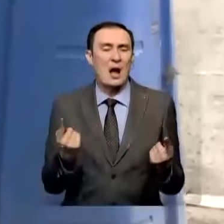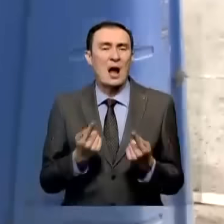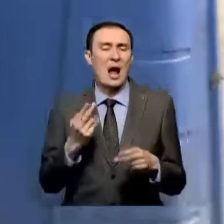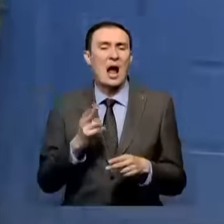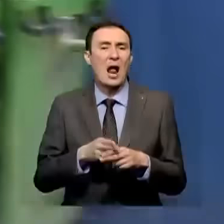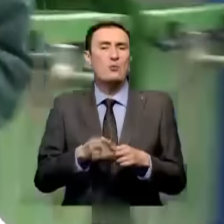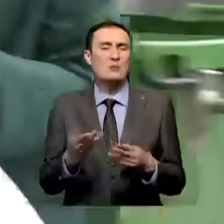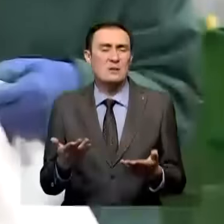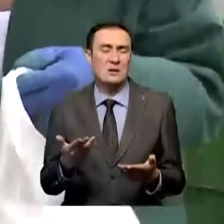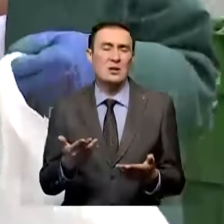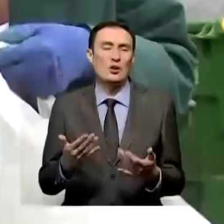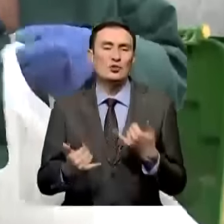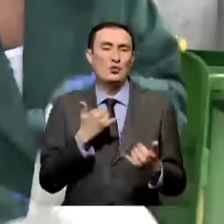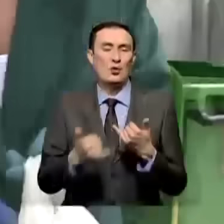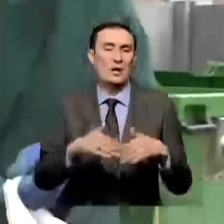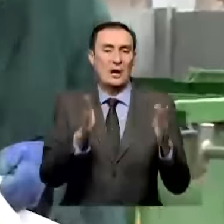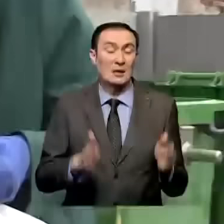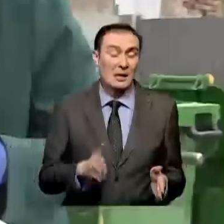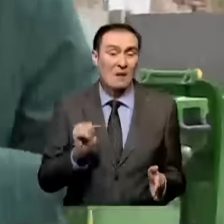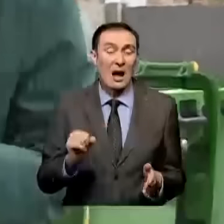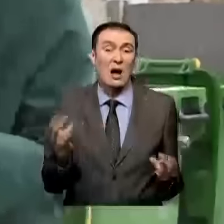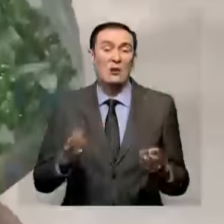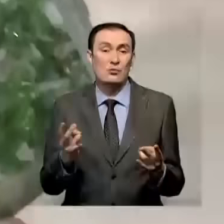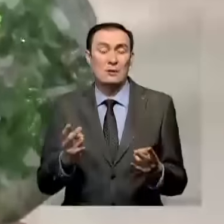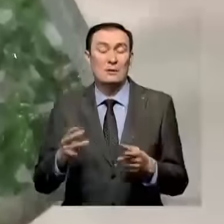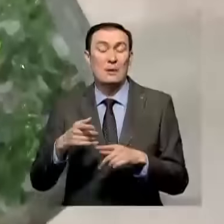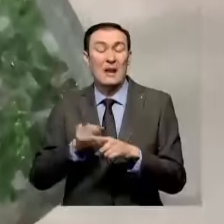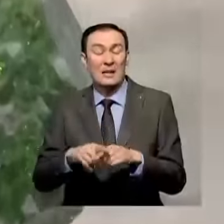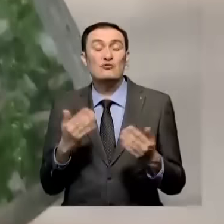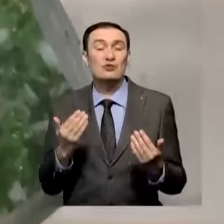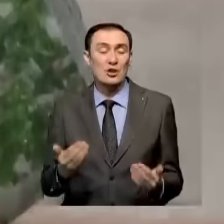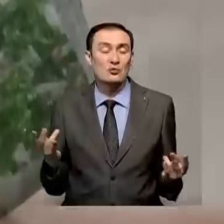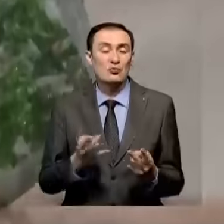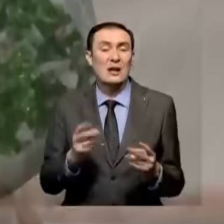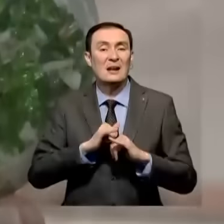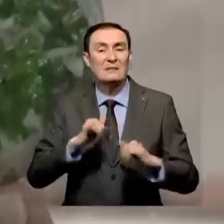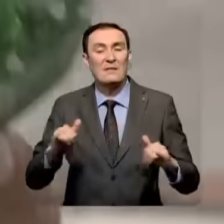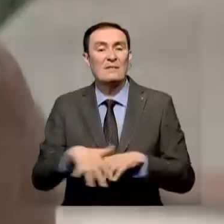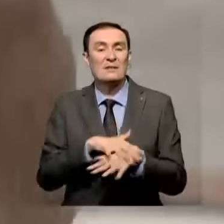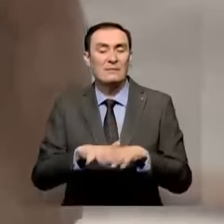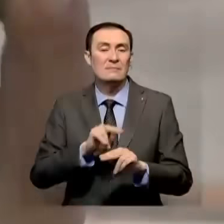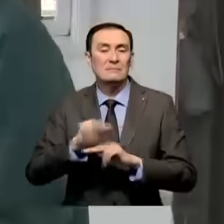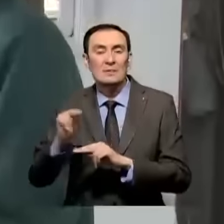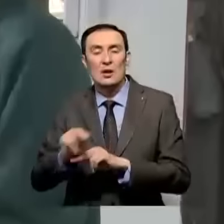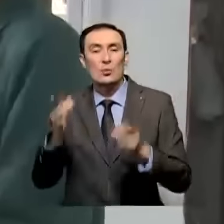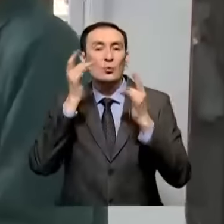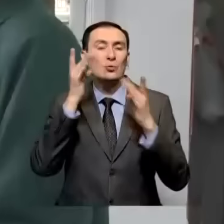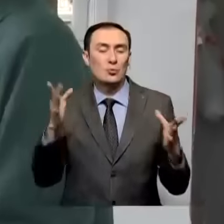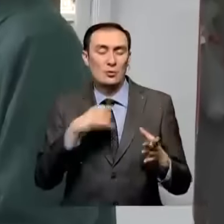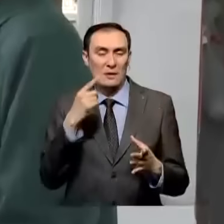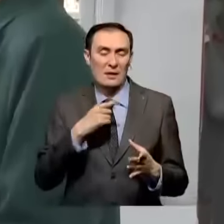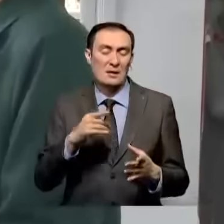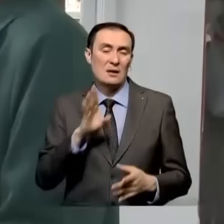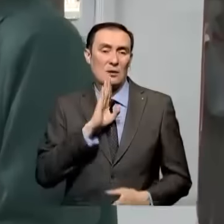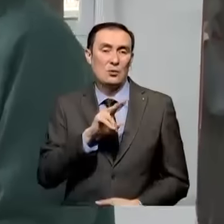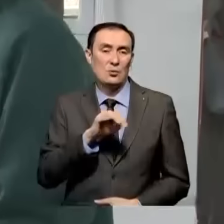есть алюминий. Желтые контейнеры, а лучше фандомат. Поэтому сейчас важно развивать в обществе экологическую культуру, считает